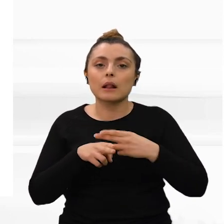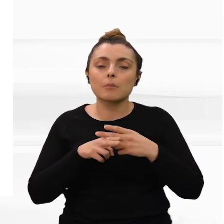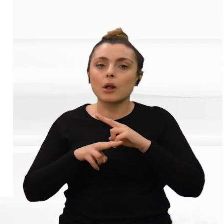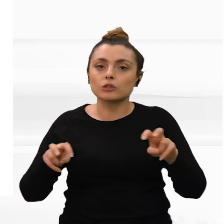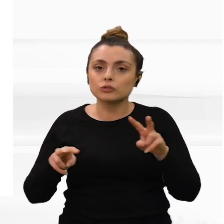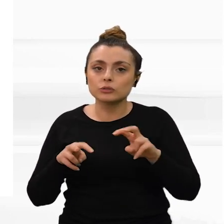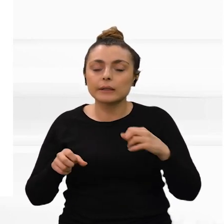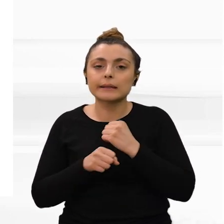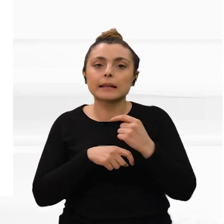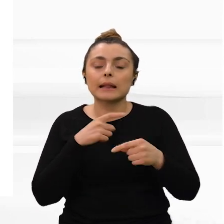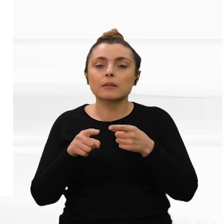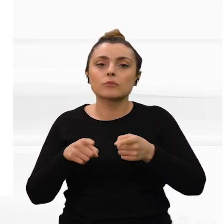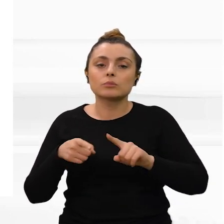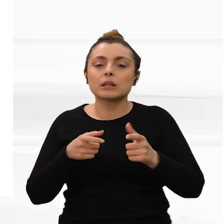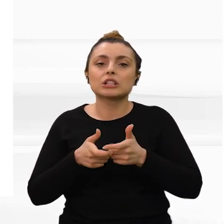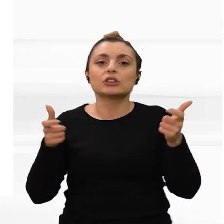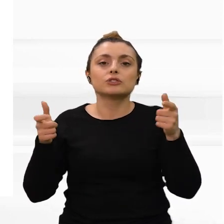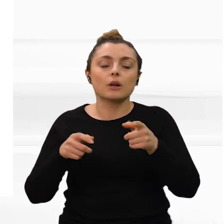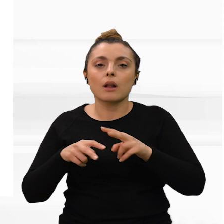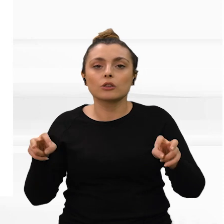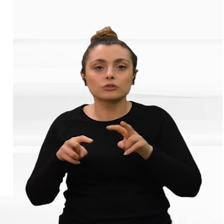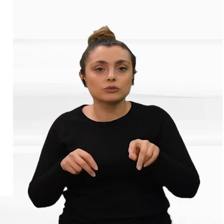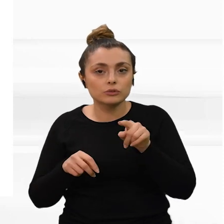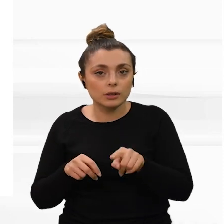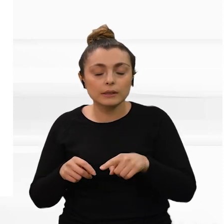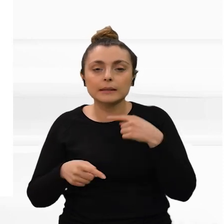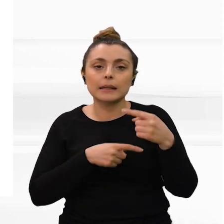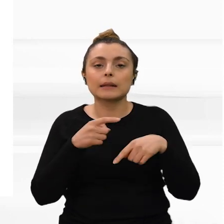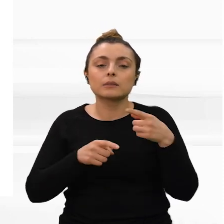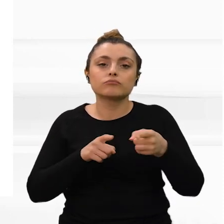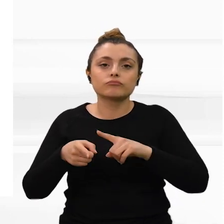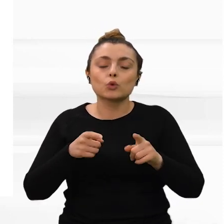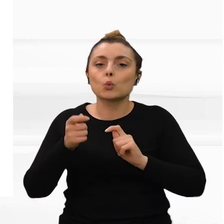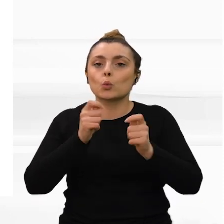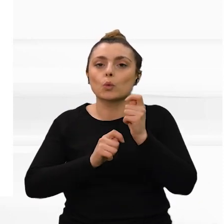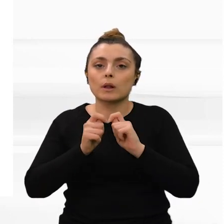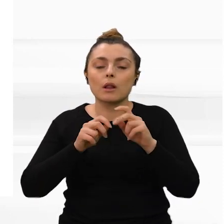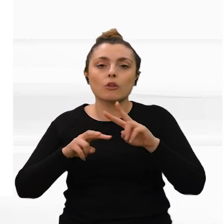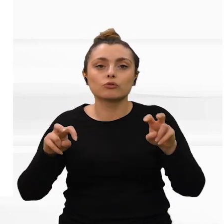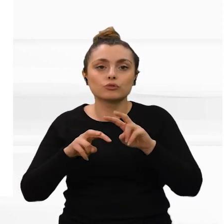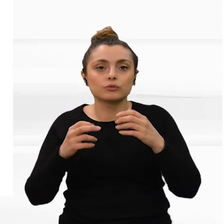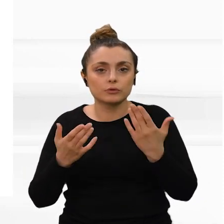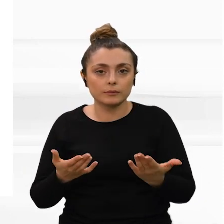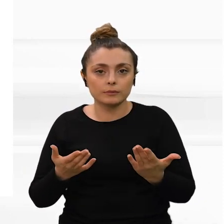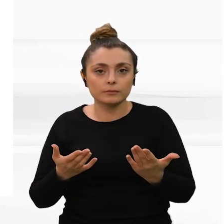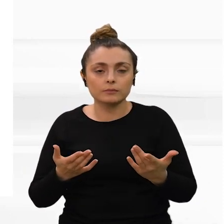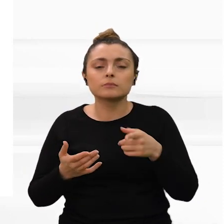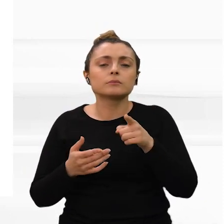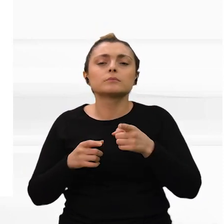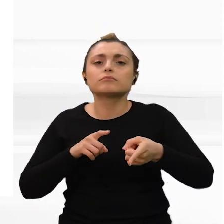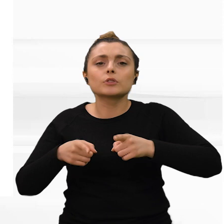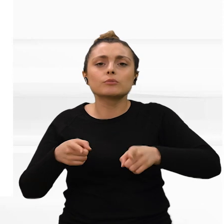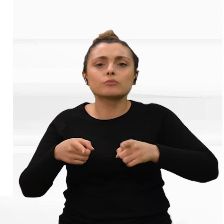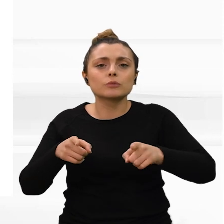deneyerek araştıran genetik teknikler geliştirerek araştıran genetik teknikler kullanarak araştıran Bakın